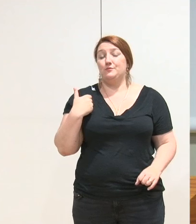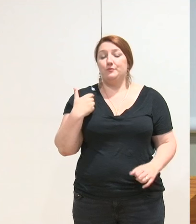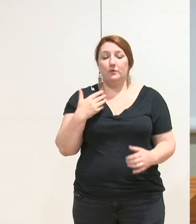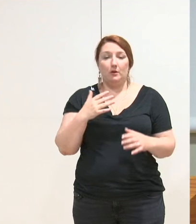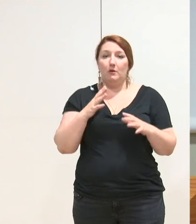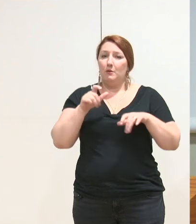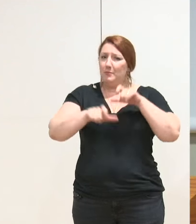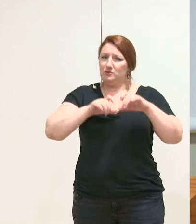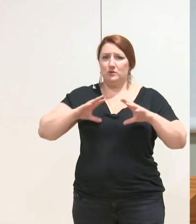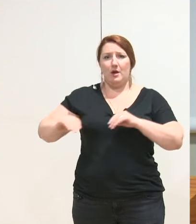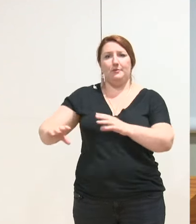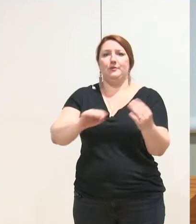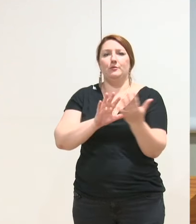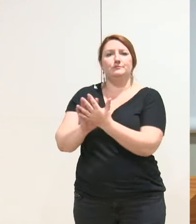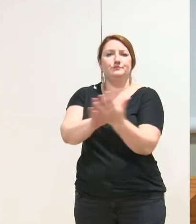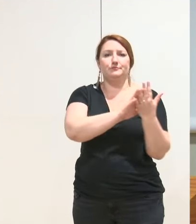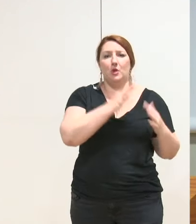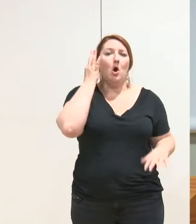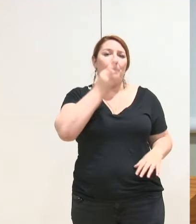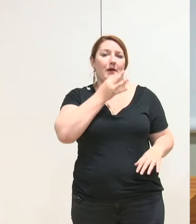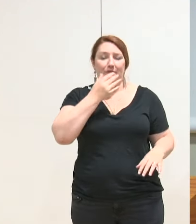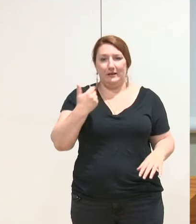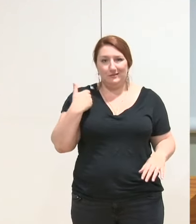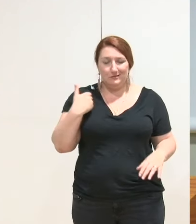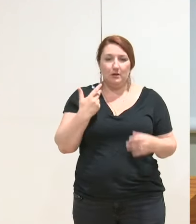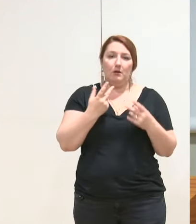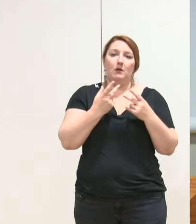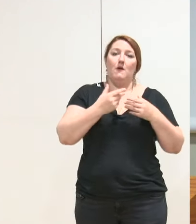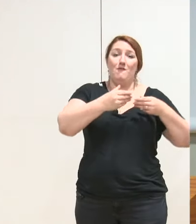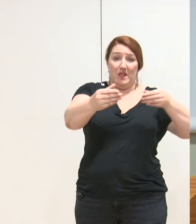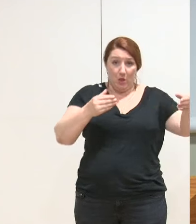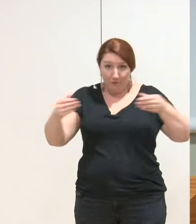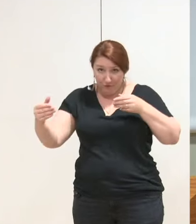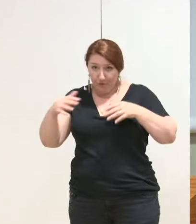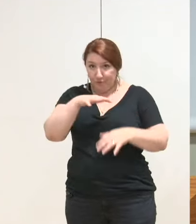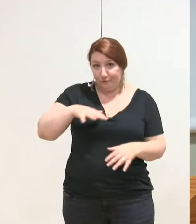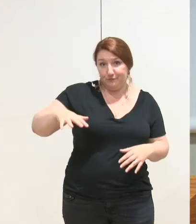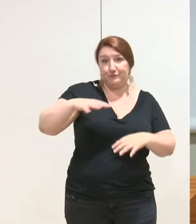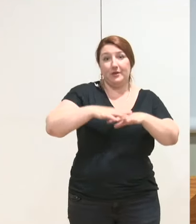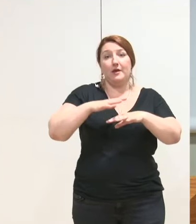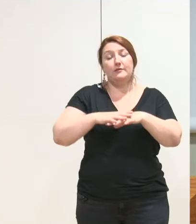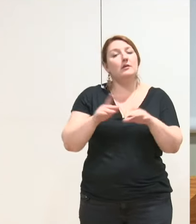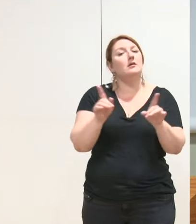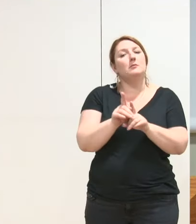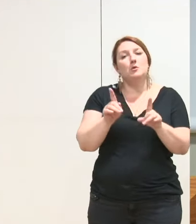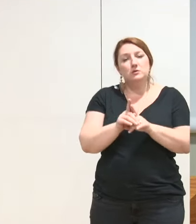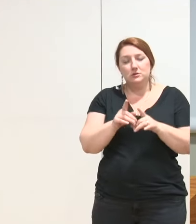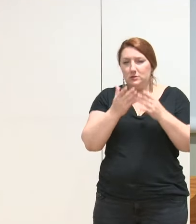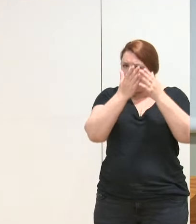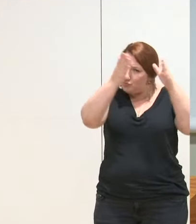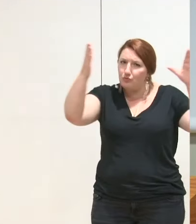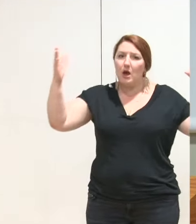les habitants en avril à la fois sur les territoires de la Ville-Neuve à la fois sur également de façon plus